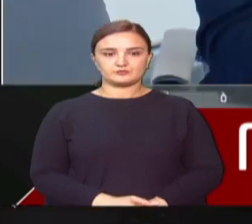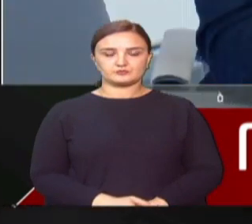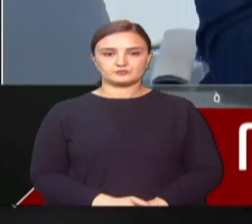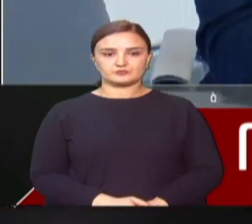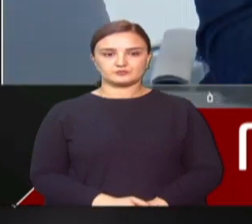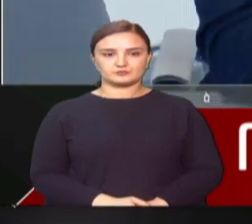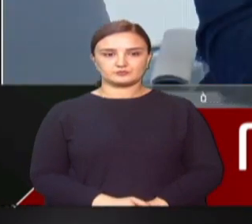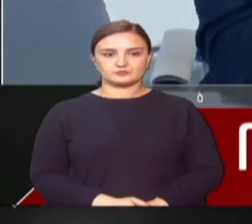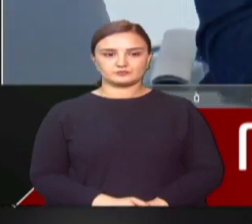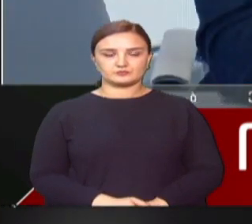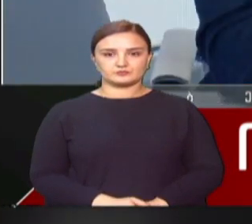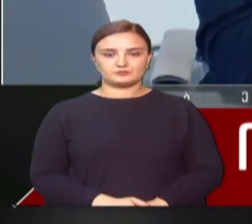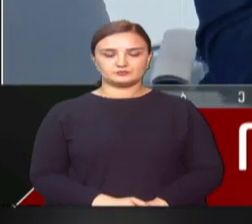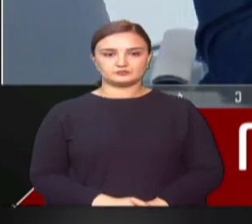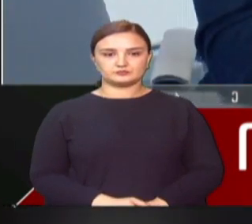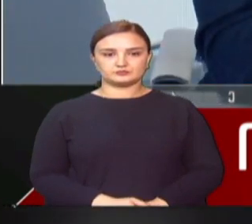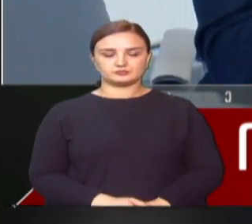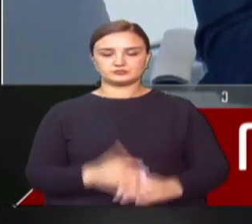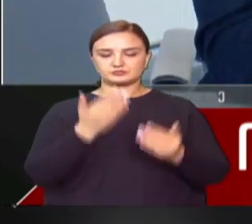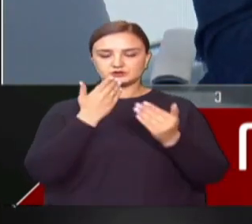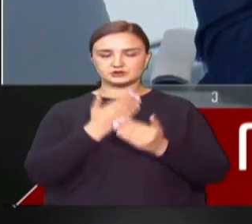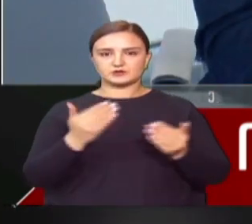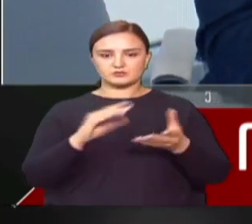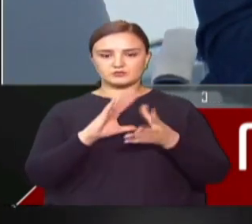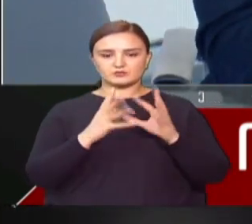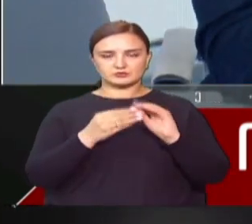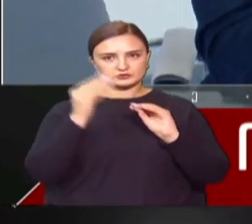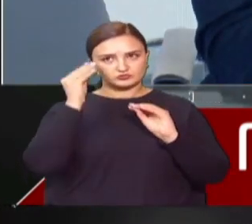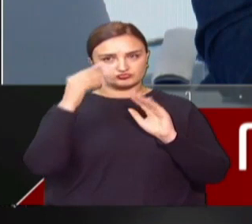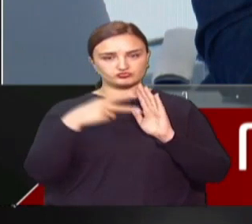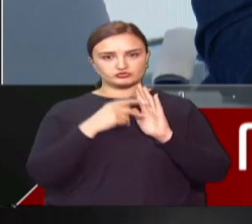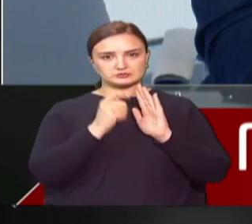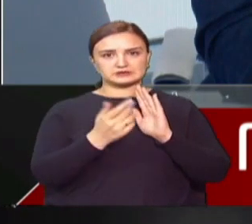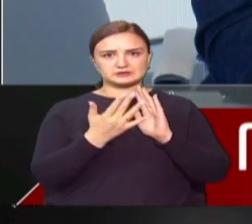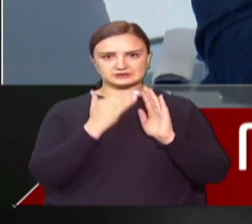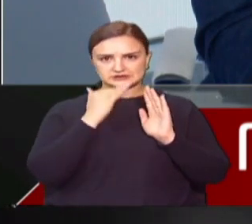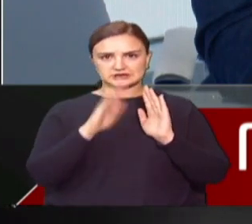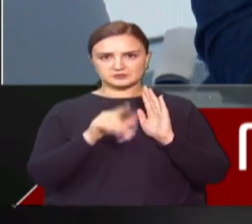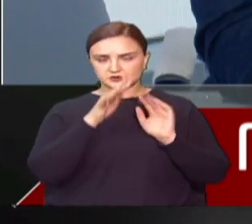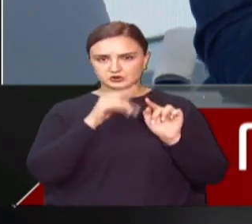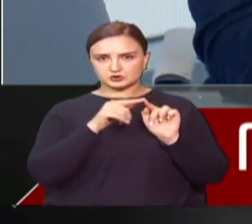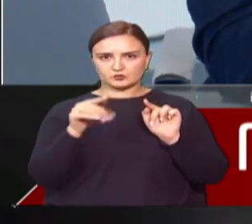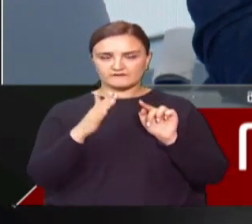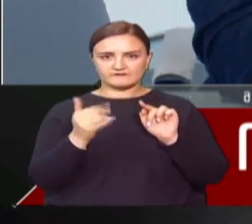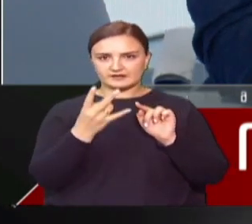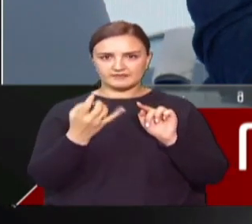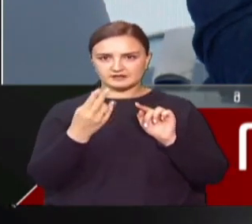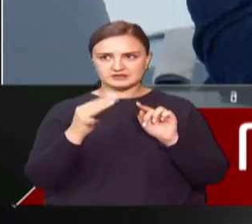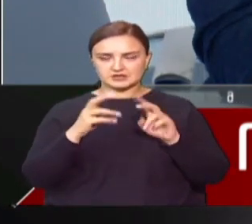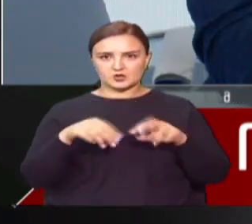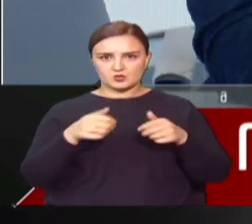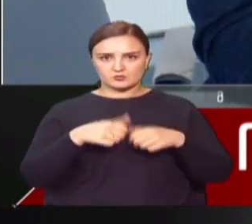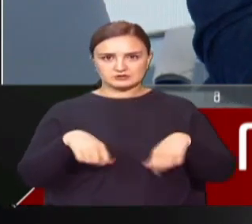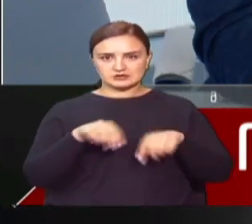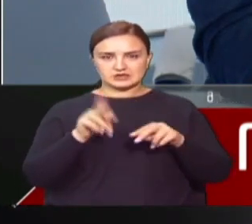და ჩანაფიქრების შეფასება შეფასებამდე რამდენად საკმარისი დრო არის ეს ერთის მხრივ რომ ვენეციის კომისიამ დაასრულოს